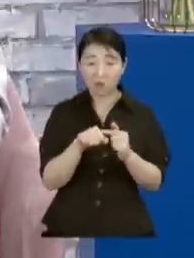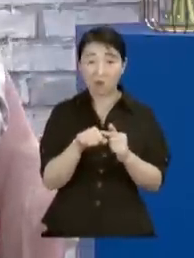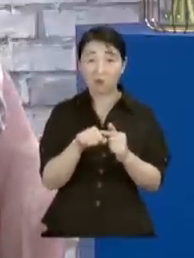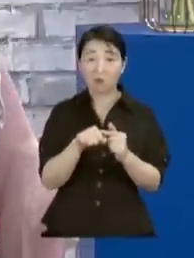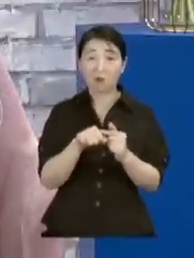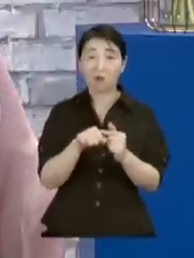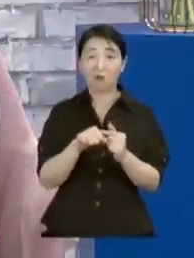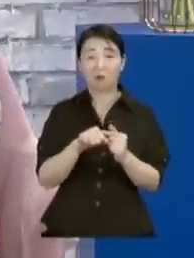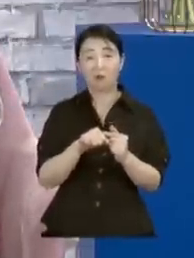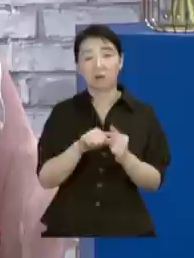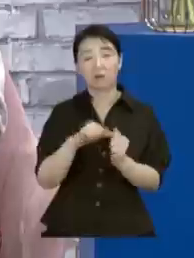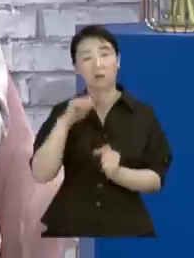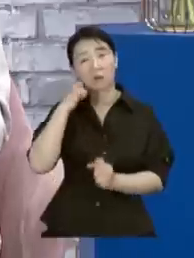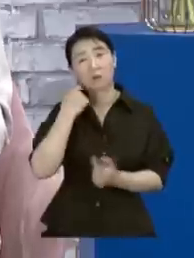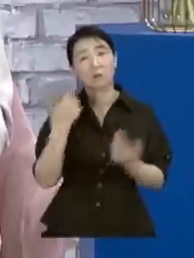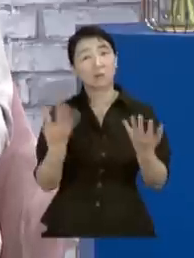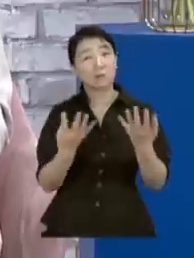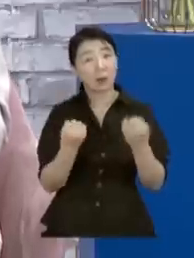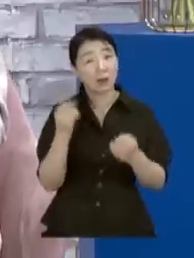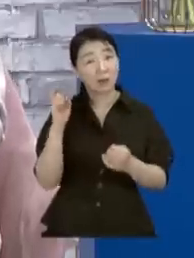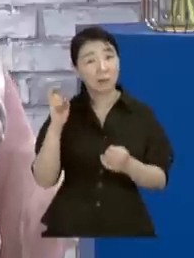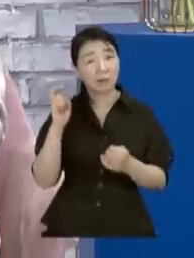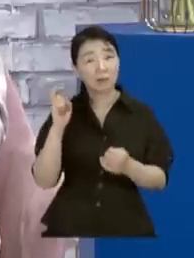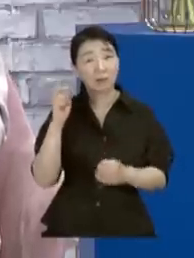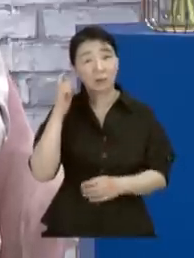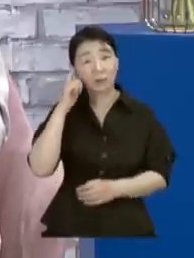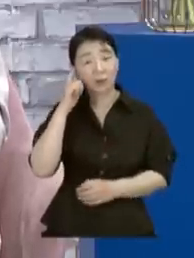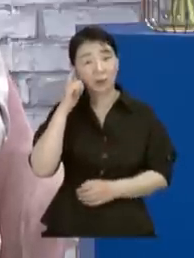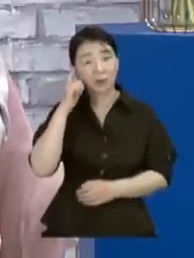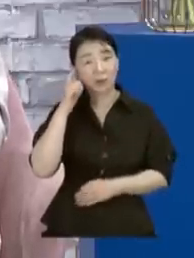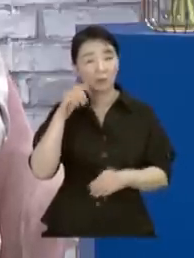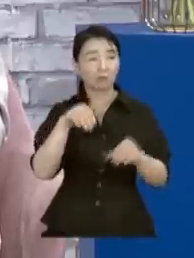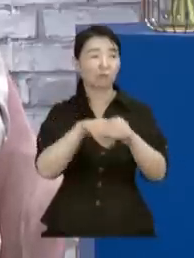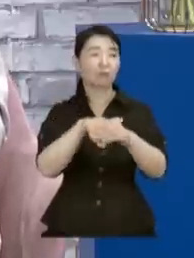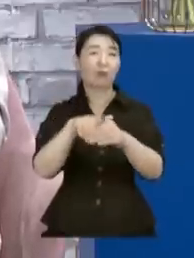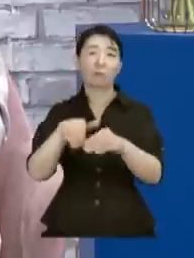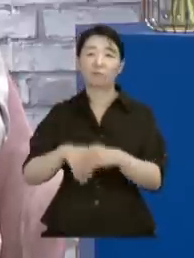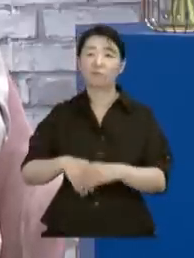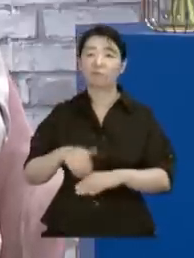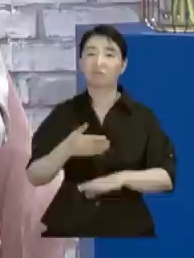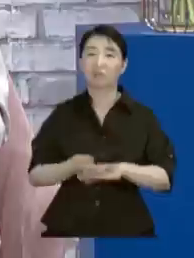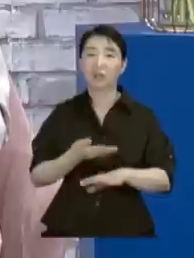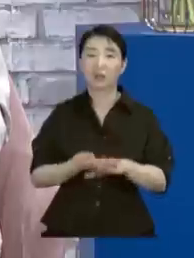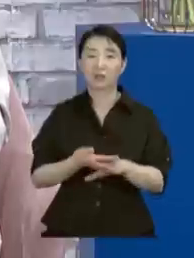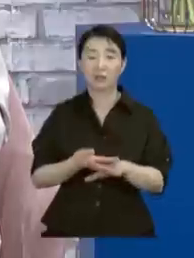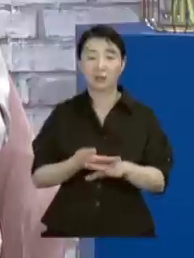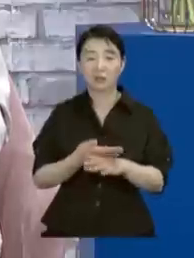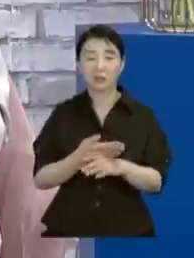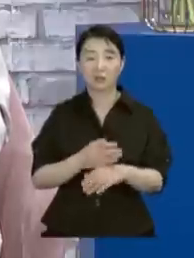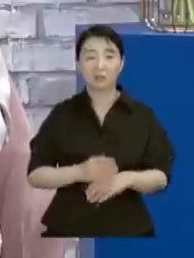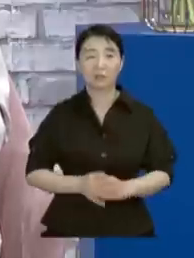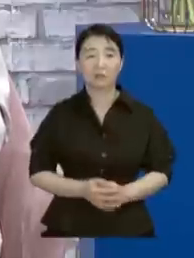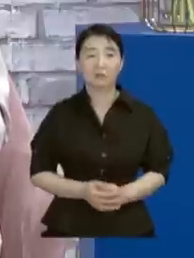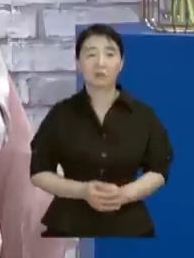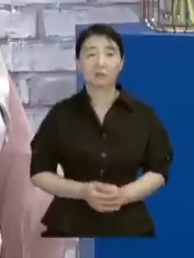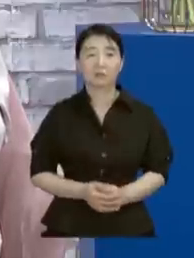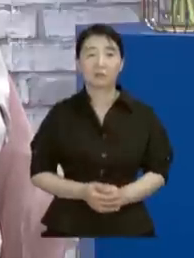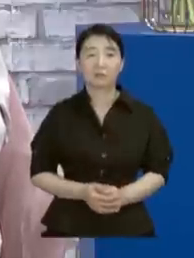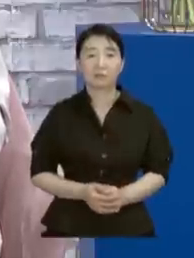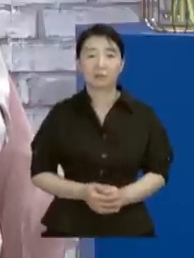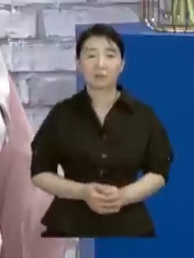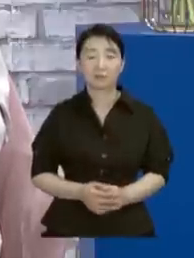있더라도 왜 어려운 일이 없겠어요. 그러니까 전혀 다른 문화 속에서 네. 그리고 머릿속이 왜 그냥